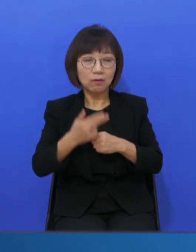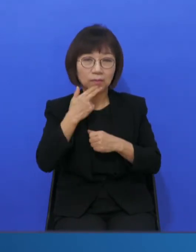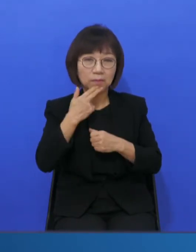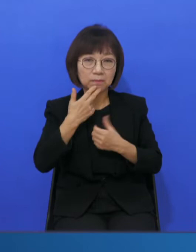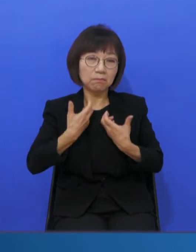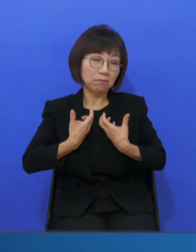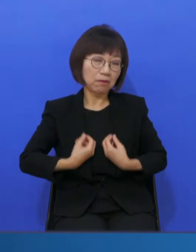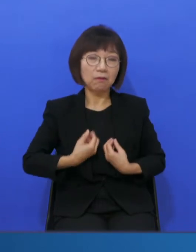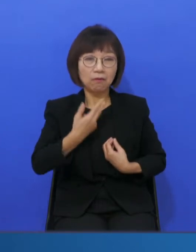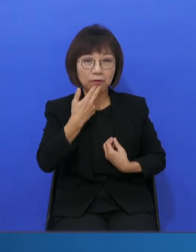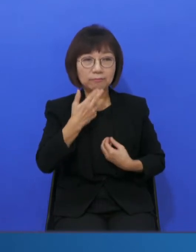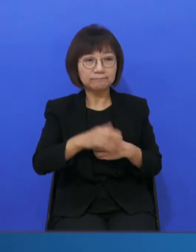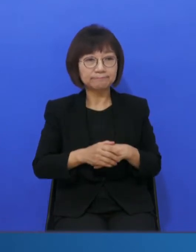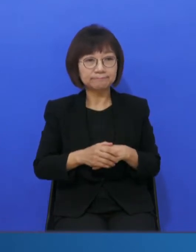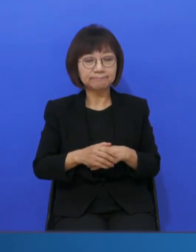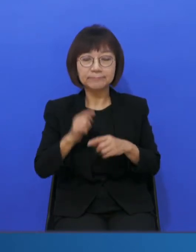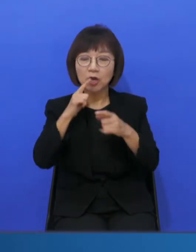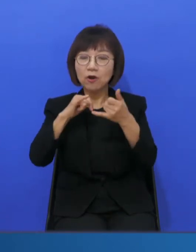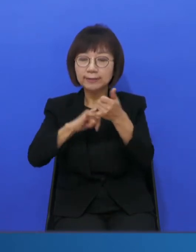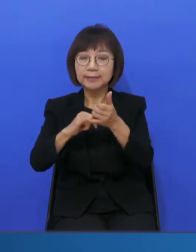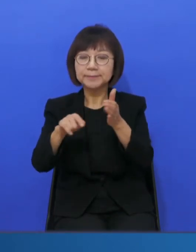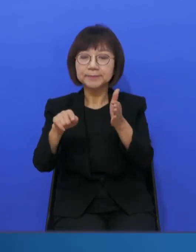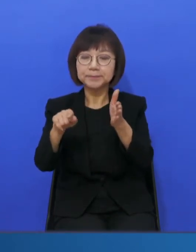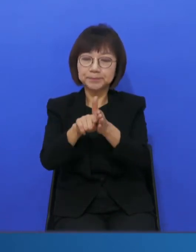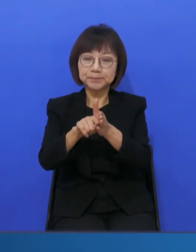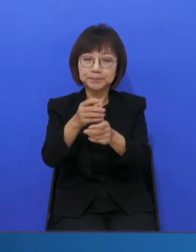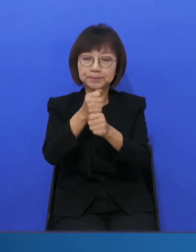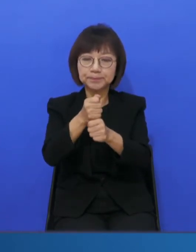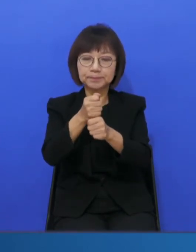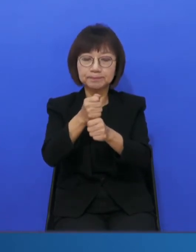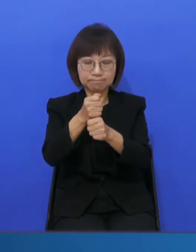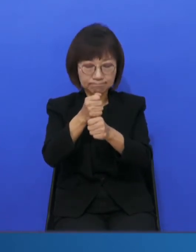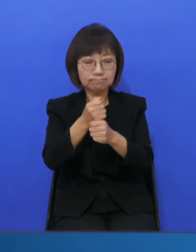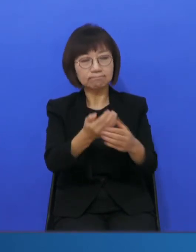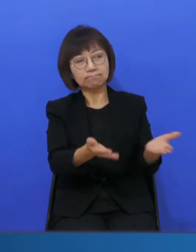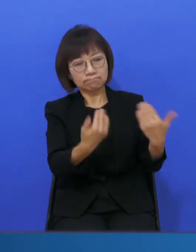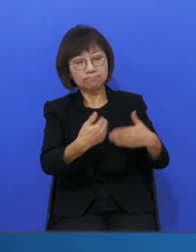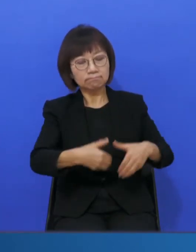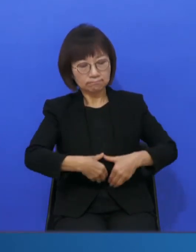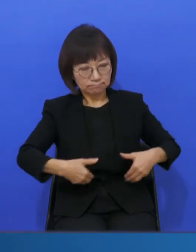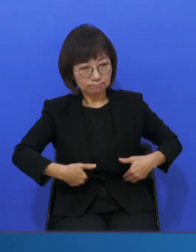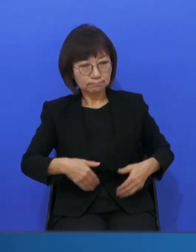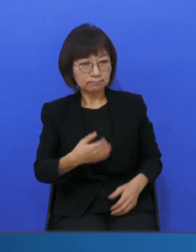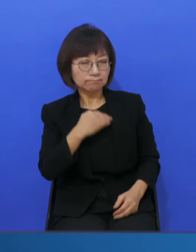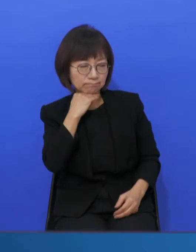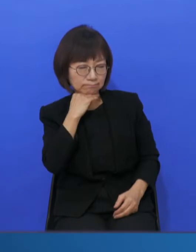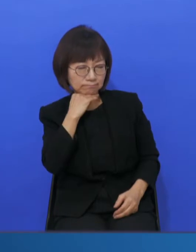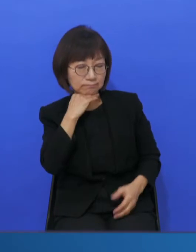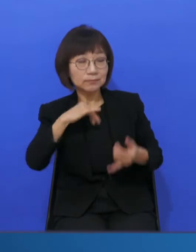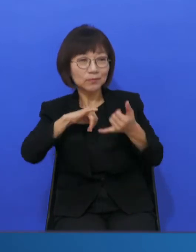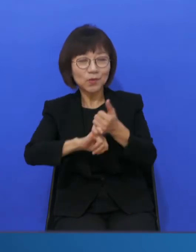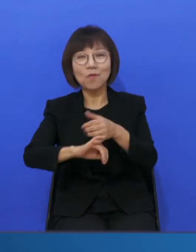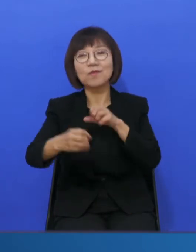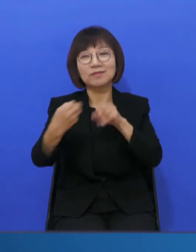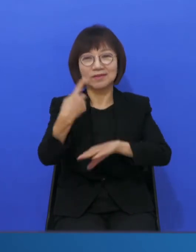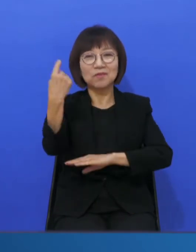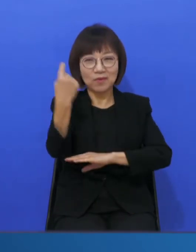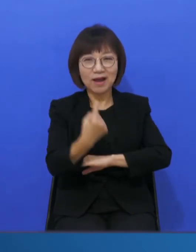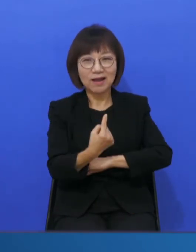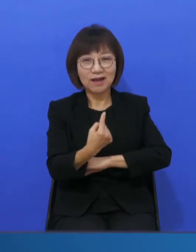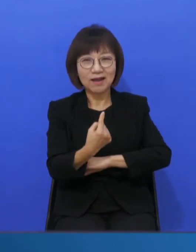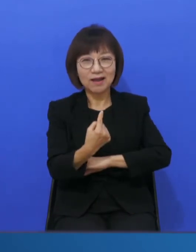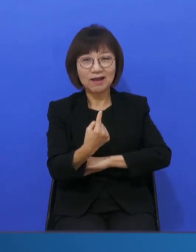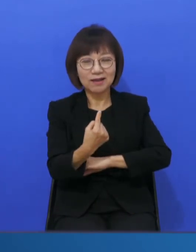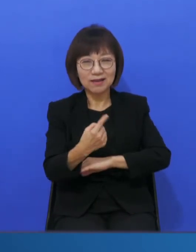deceived. 여러분 덤덤하게 언약 잡고 기다리면 반드시 역사에 나게 돼 있어요. Be bold and hold on to this covenant. One day that answer will come to you. 만약에